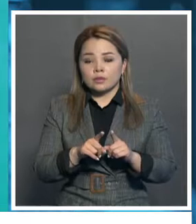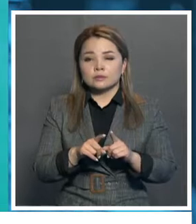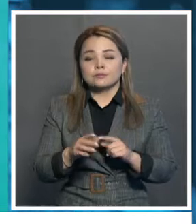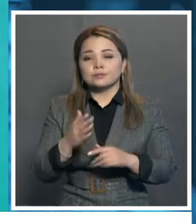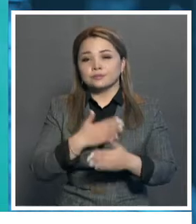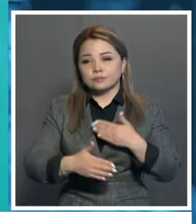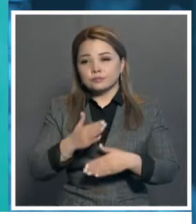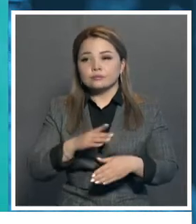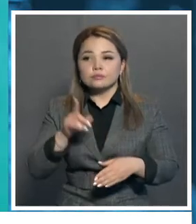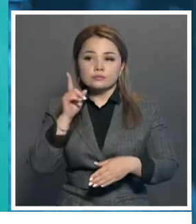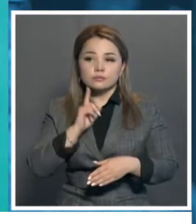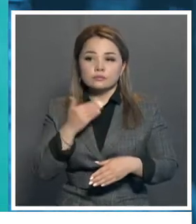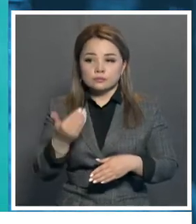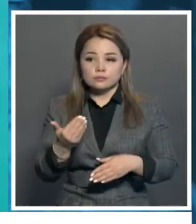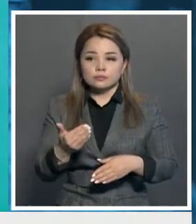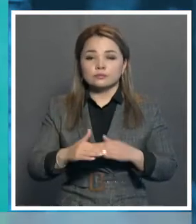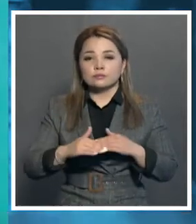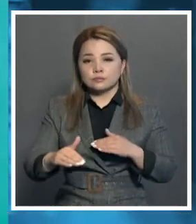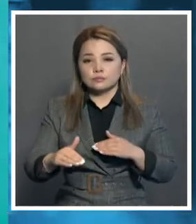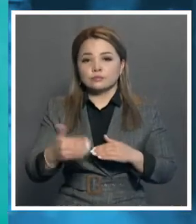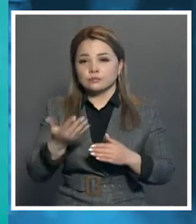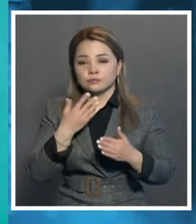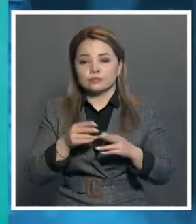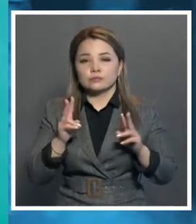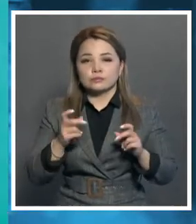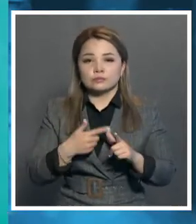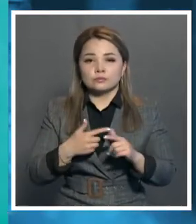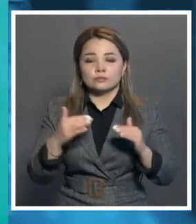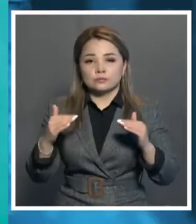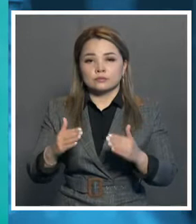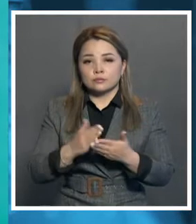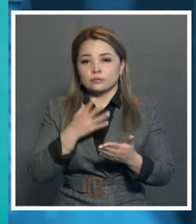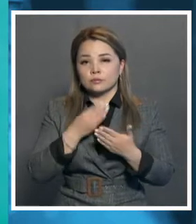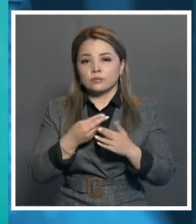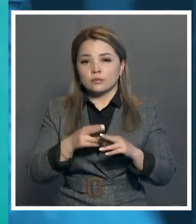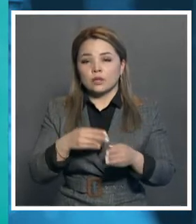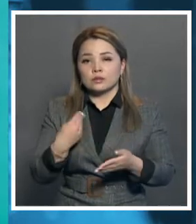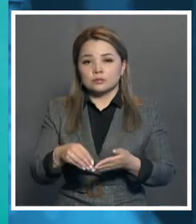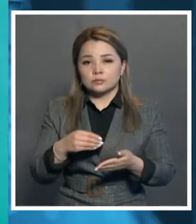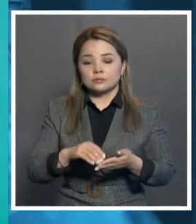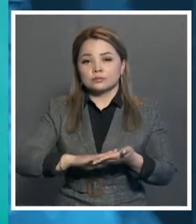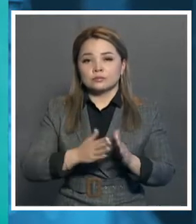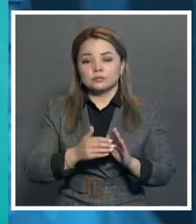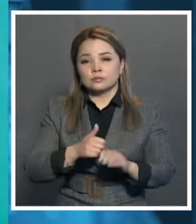инвалидтерге қолайлы жаңағы полдар төмен деп аталады. Сондай автобустарды сатып алу басты